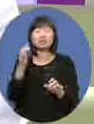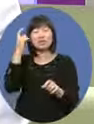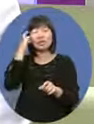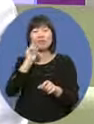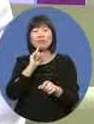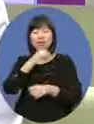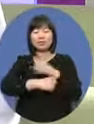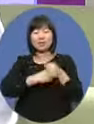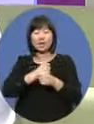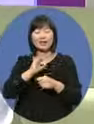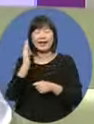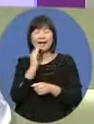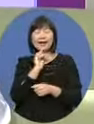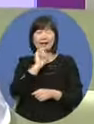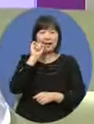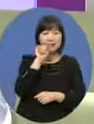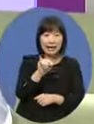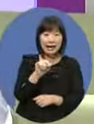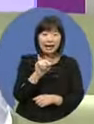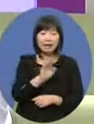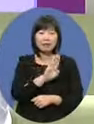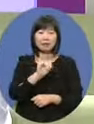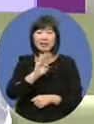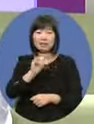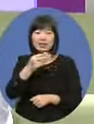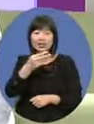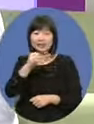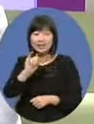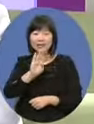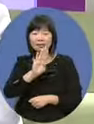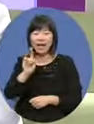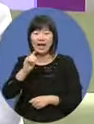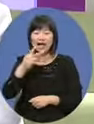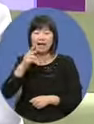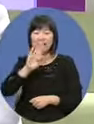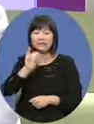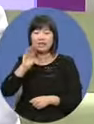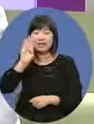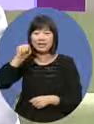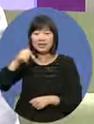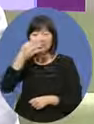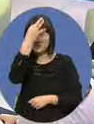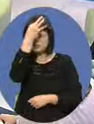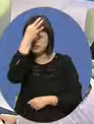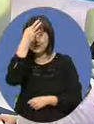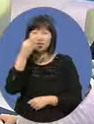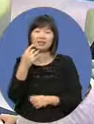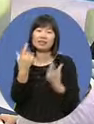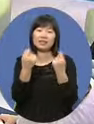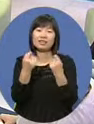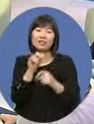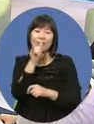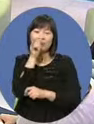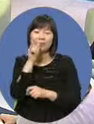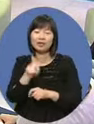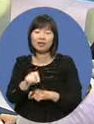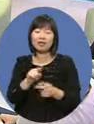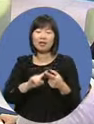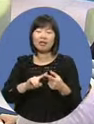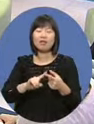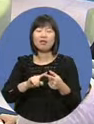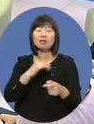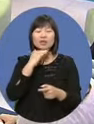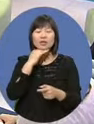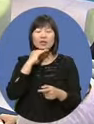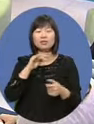마음대로 되라이 얍 이거 네. 네, 비비디 바비디 부 네. 이게 아이들이 사실은 이제 어느 정도 연령이 되면 그걸 반드시